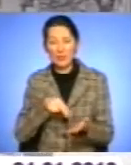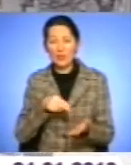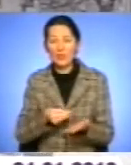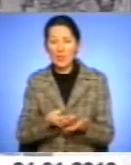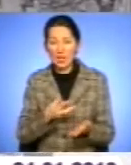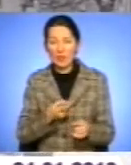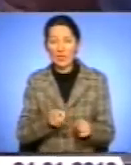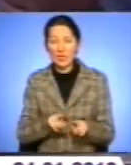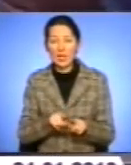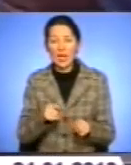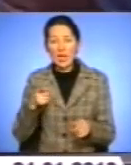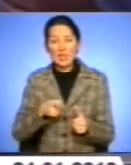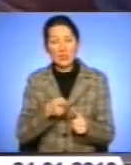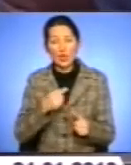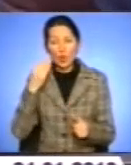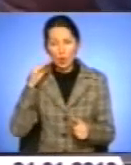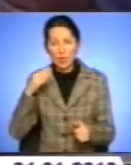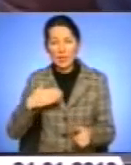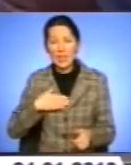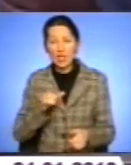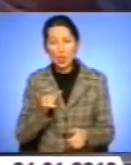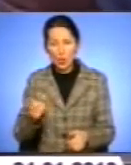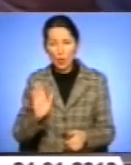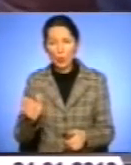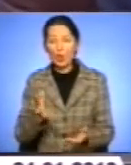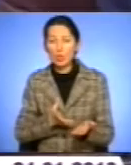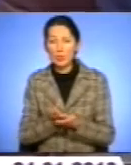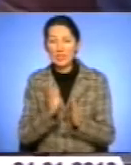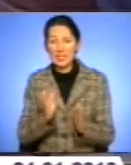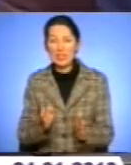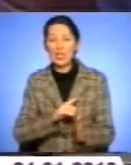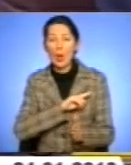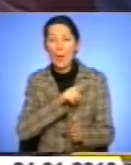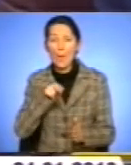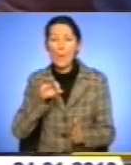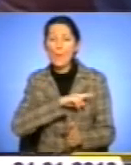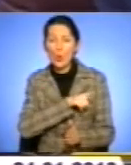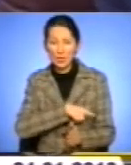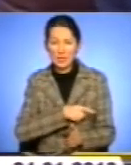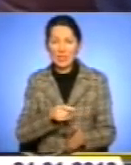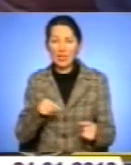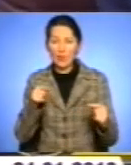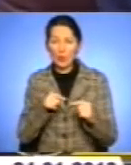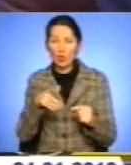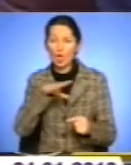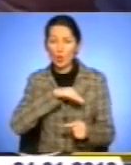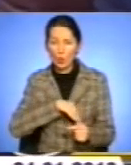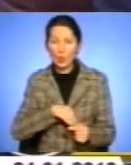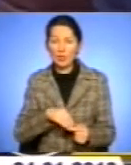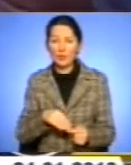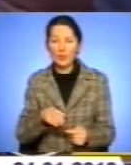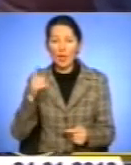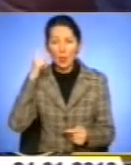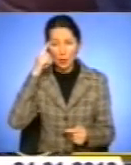рівня, щоб скинути тягар із пліч держбюджету. Щороку з кошторису України виділяється 8 мільярдів гривень на компенсацію різниці у тарифах.